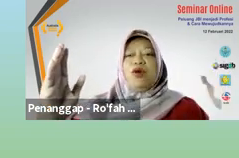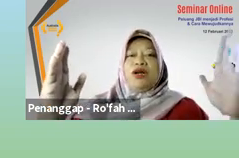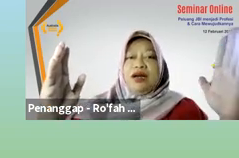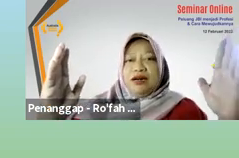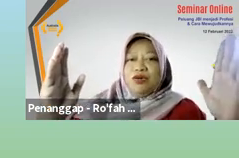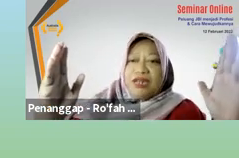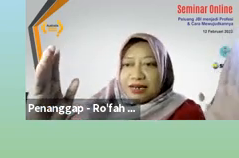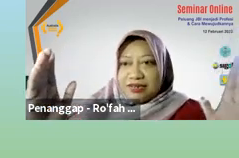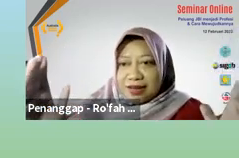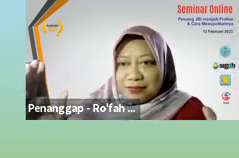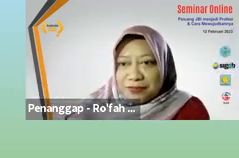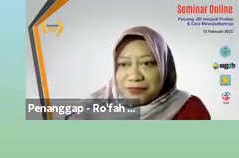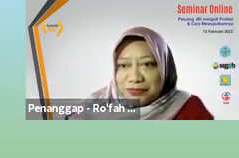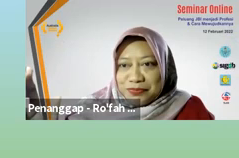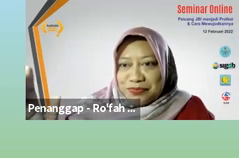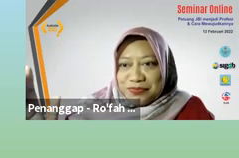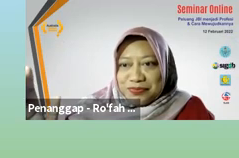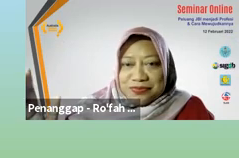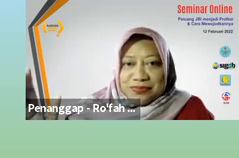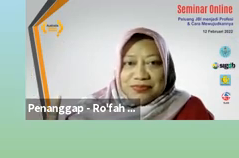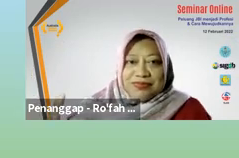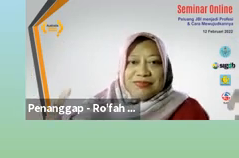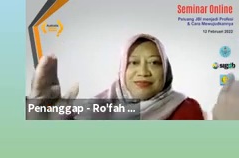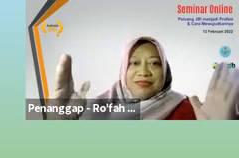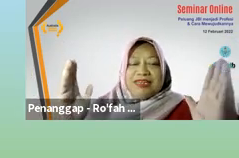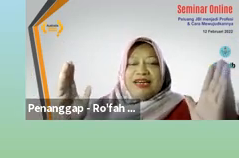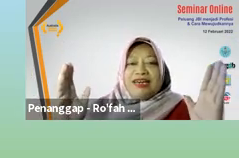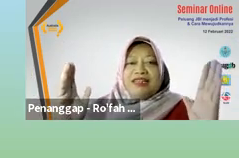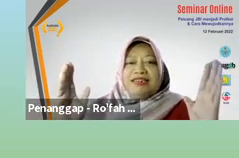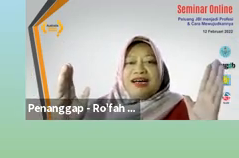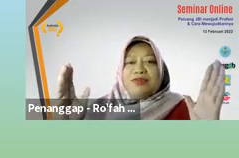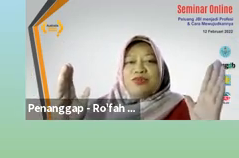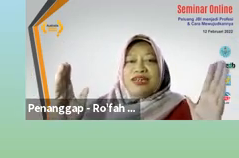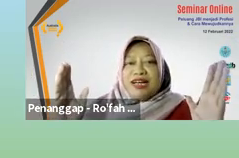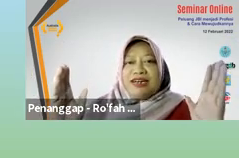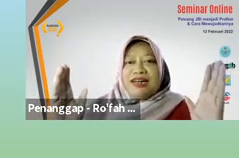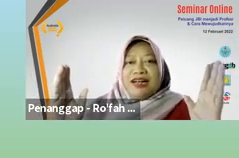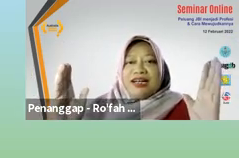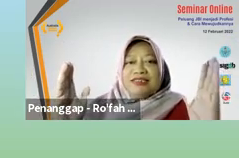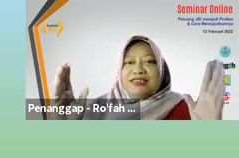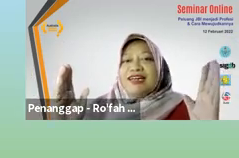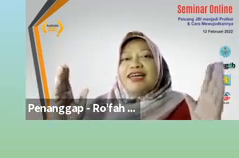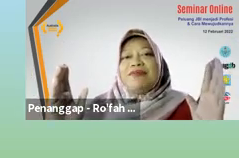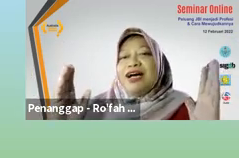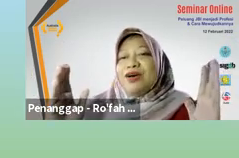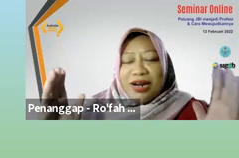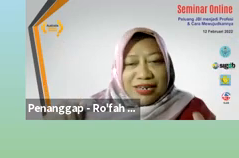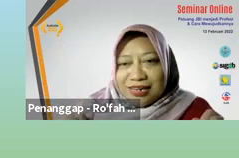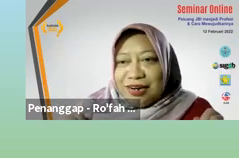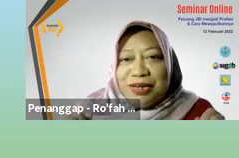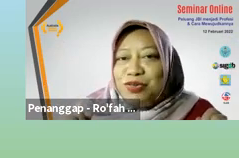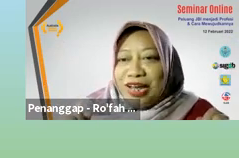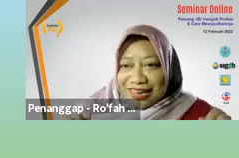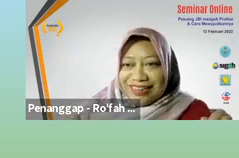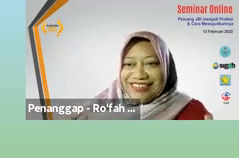merespon dunia kerja sehingga kita tidak bertemu dengan sarjana yang pengangguran